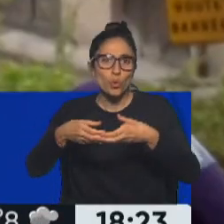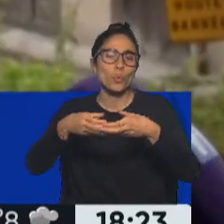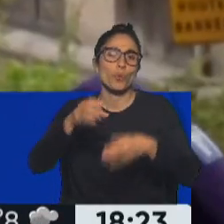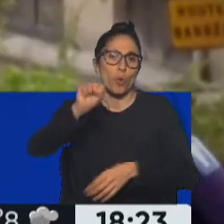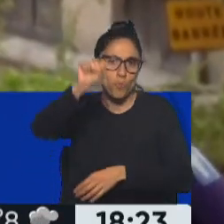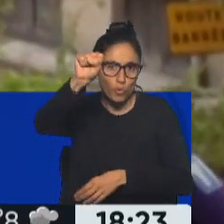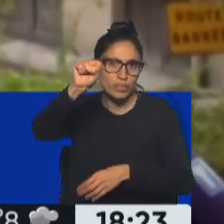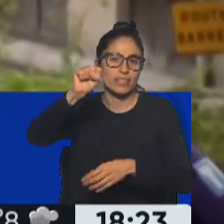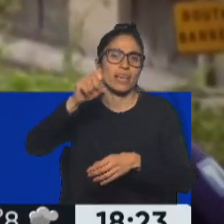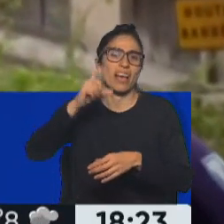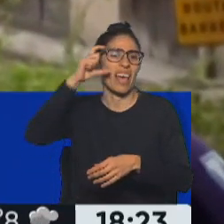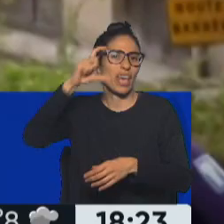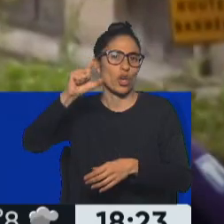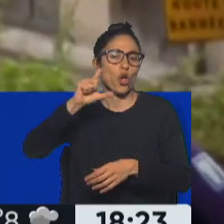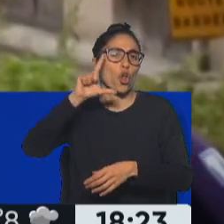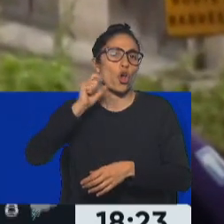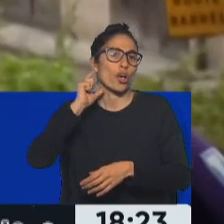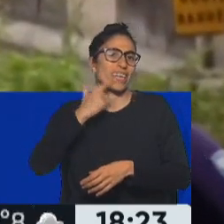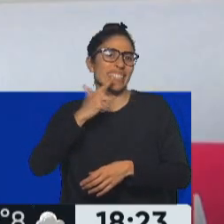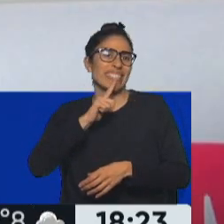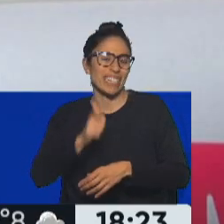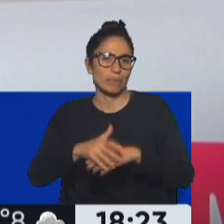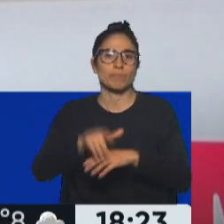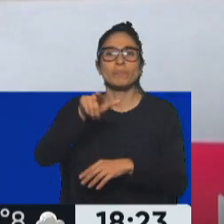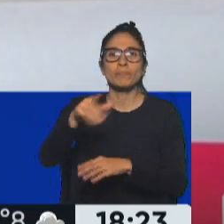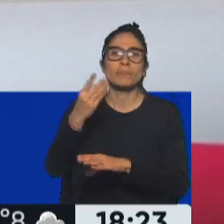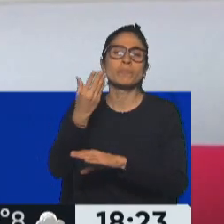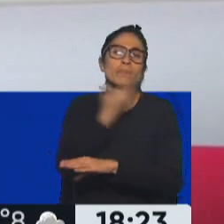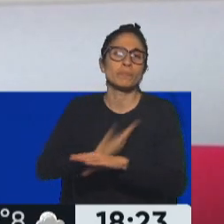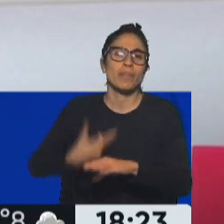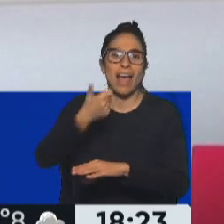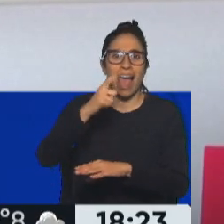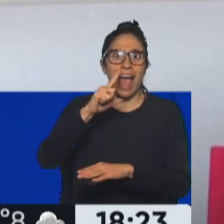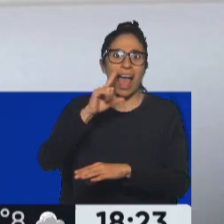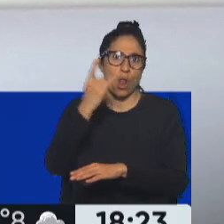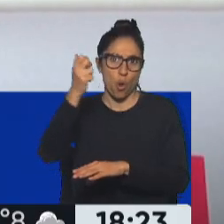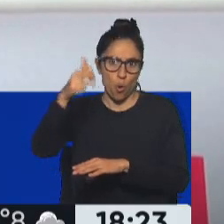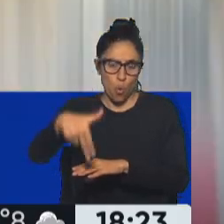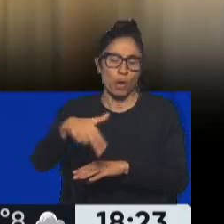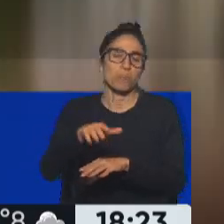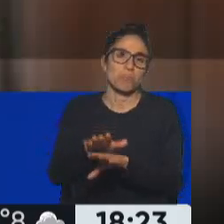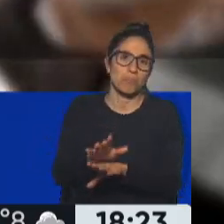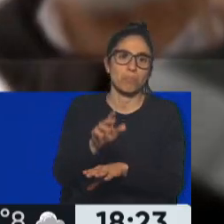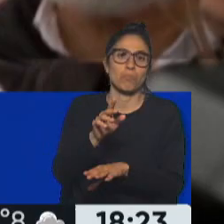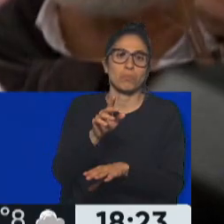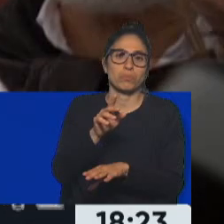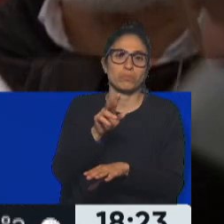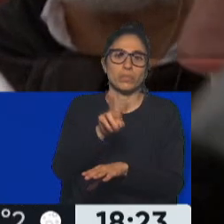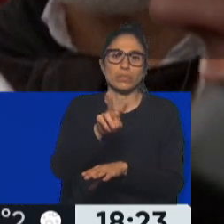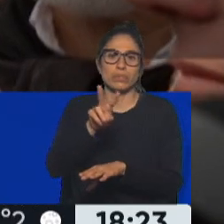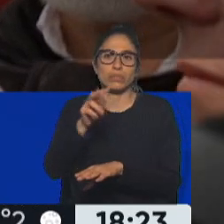que, con el expresidente François Hollande a la cabeza, registra el 26% de intención de voto. Le